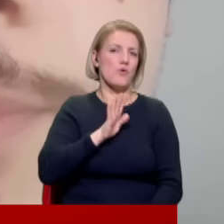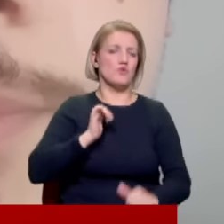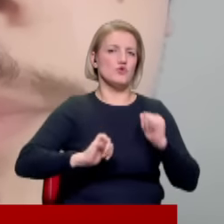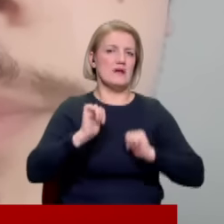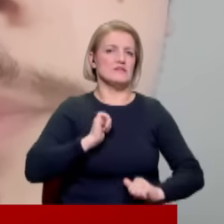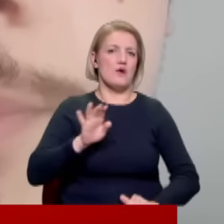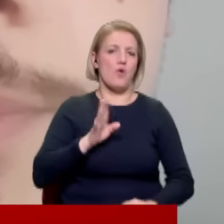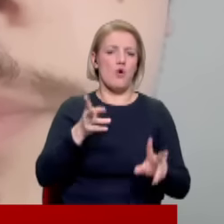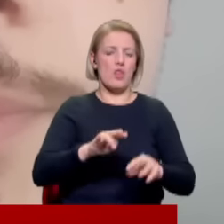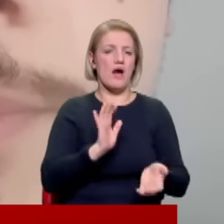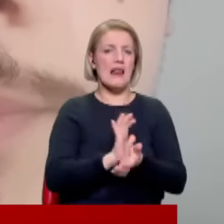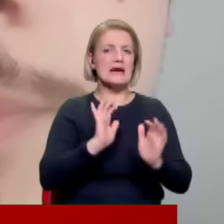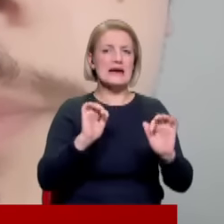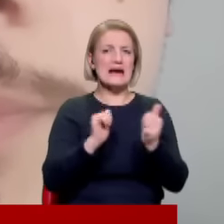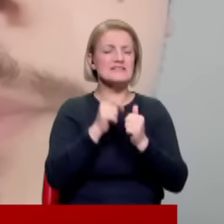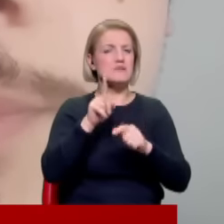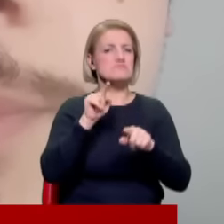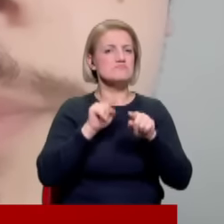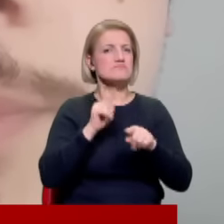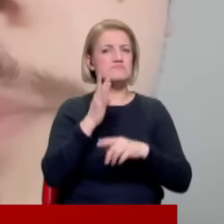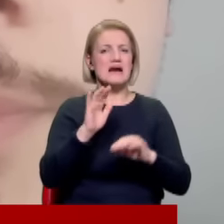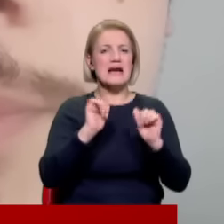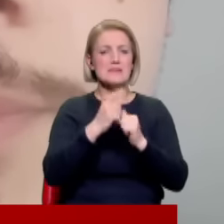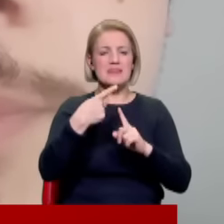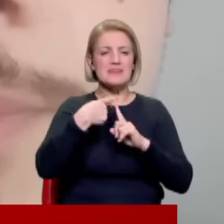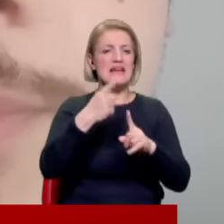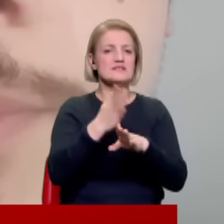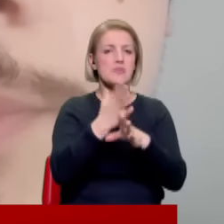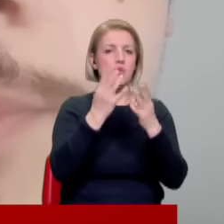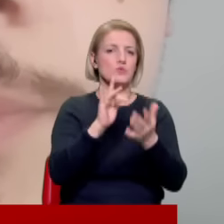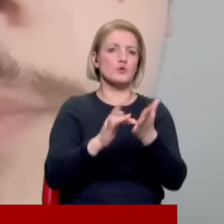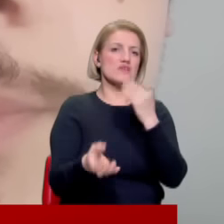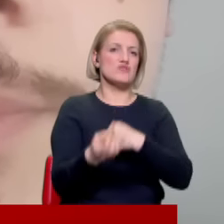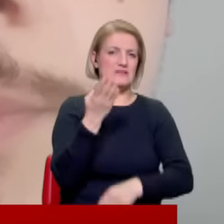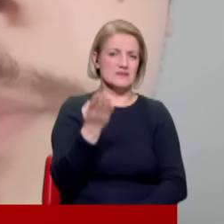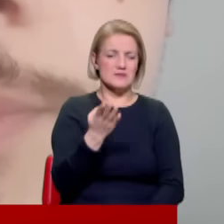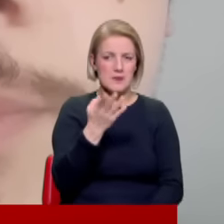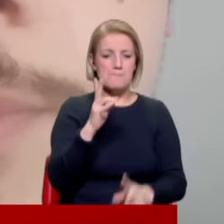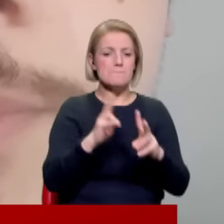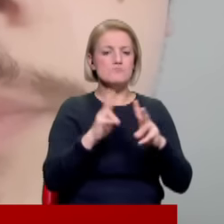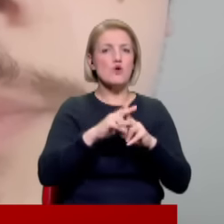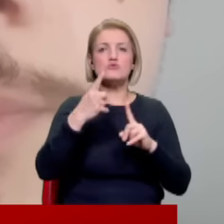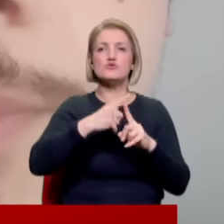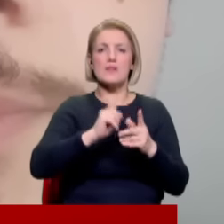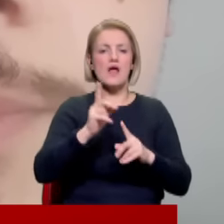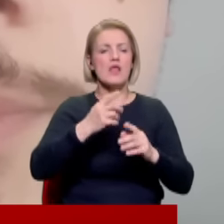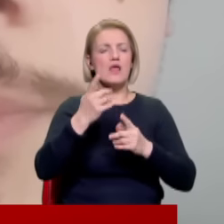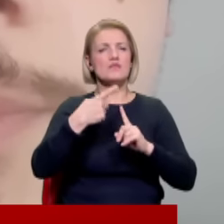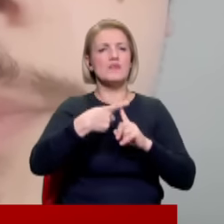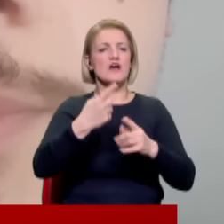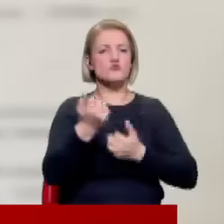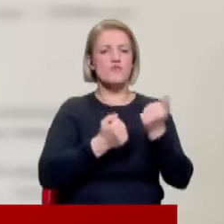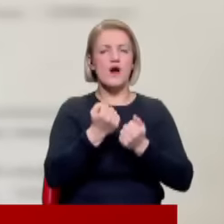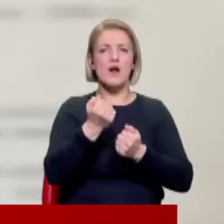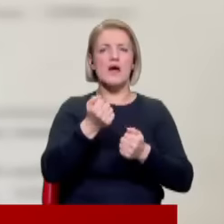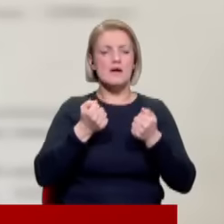üniversiteli Furkan. Ailesi kazanın izini sürdü. Kazaya bir taksinin sebep olduğu ortaya çıktı. Oysa polis tutanağına taksi şoförünün